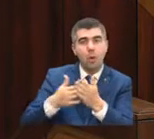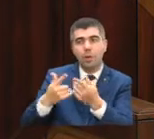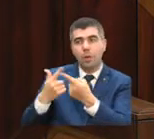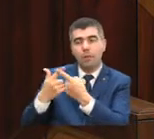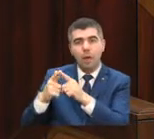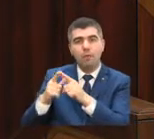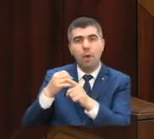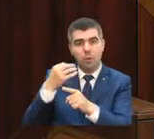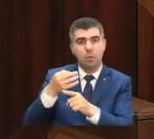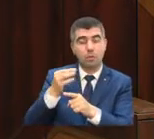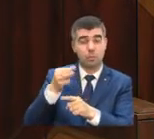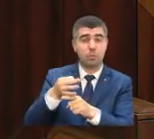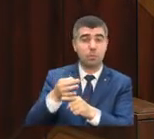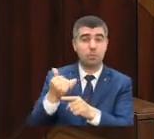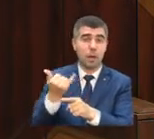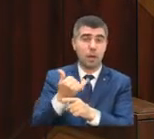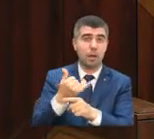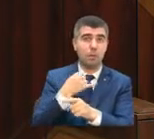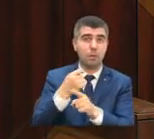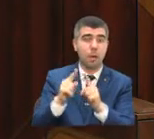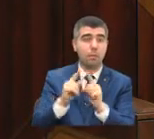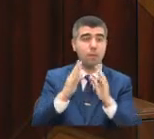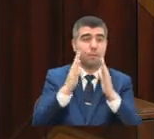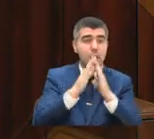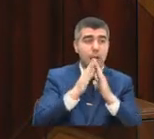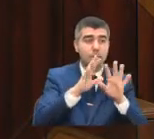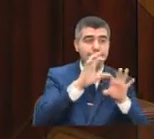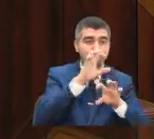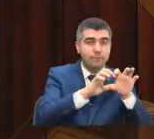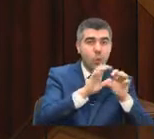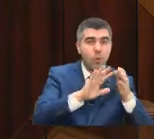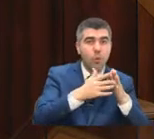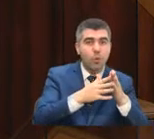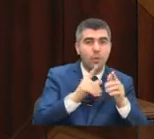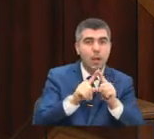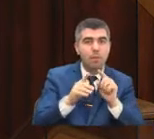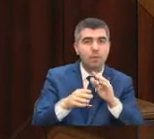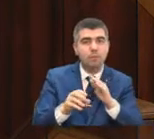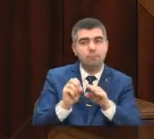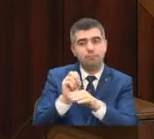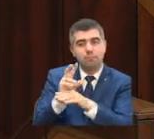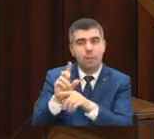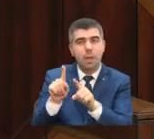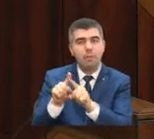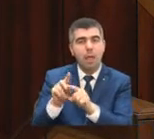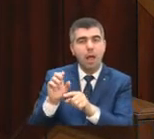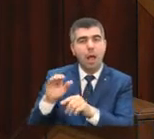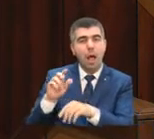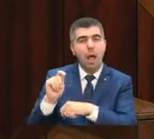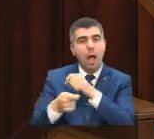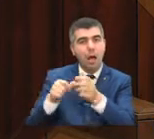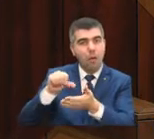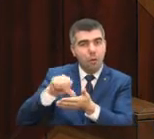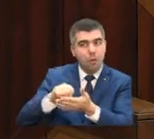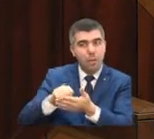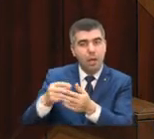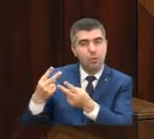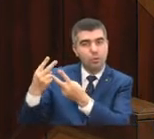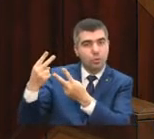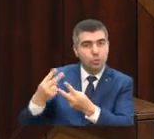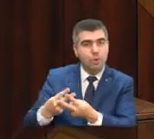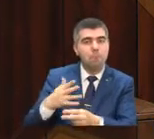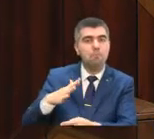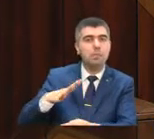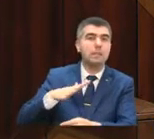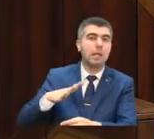المدن، بهم كاين السكن الصفيحي، بهذه المشاكل اللي القانون ديال 66/12 وبديك الدوية المشؤومة بينكم وبين